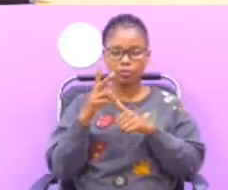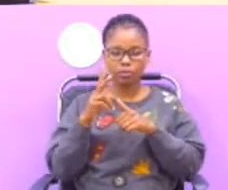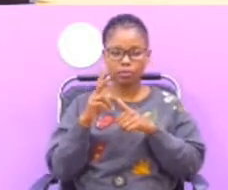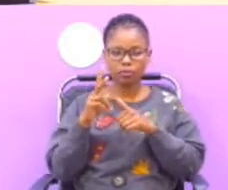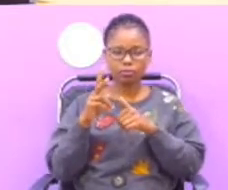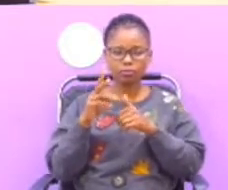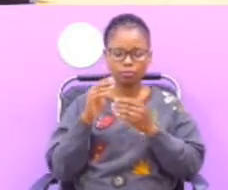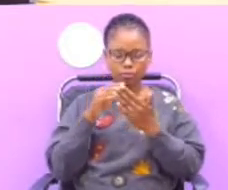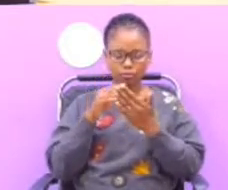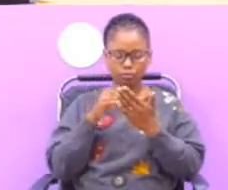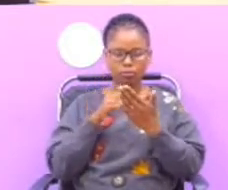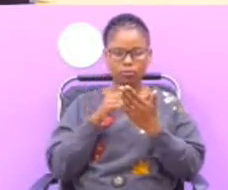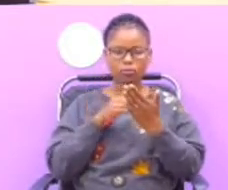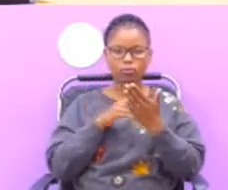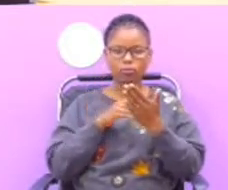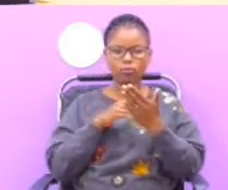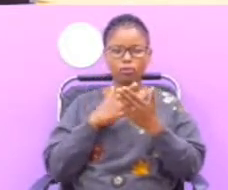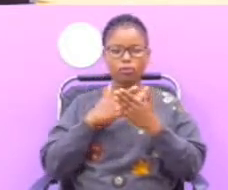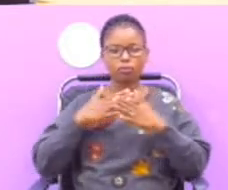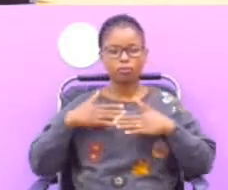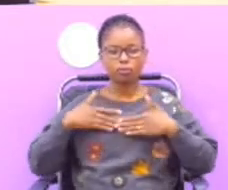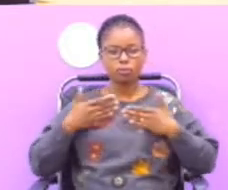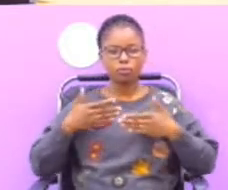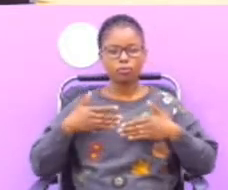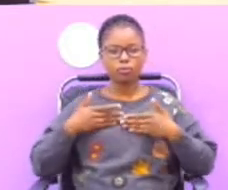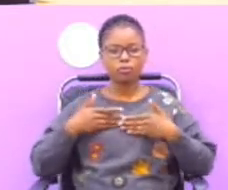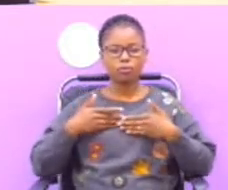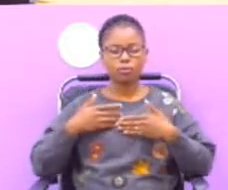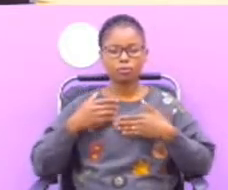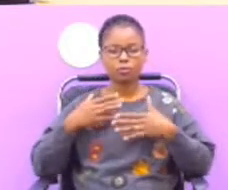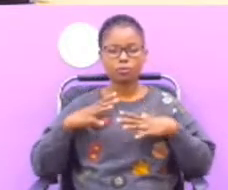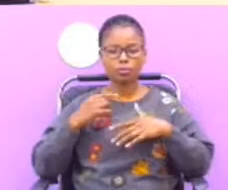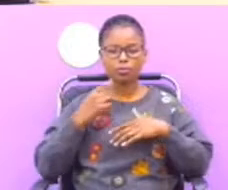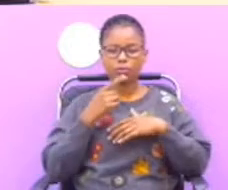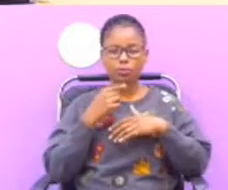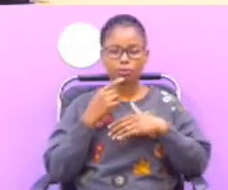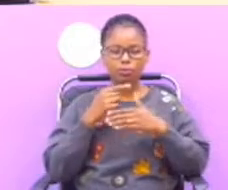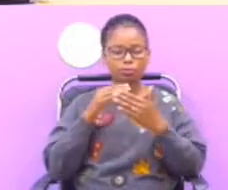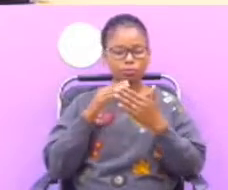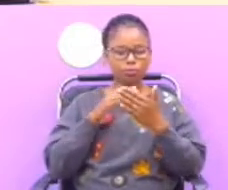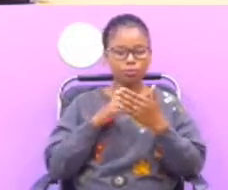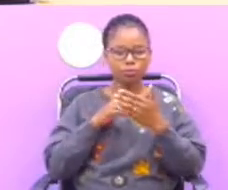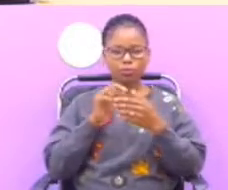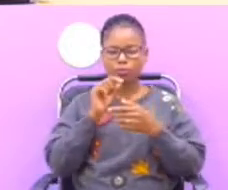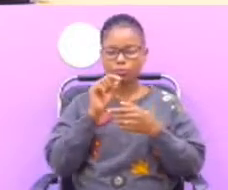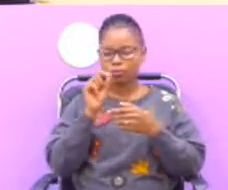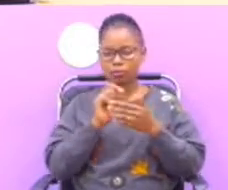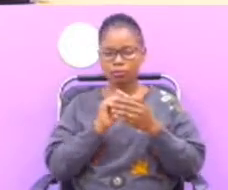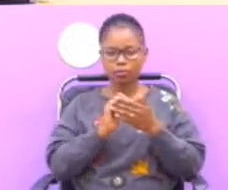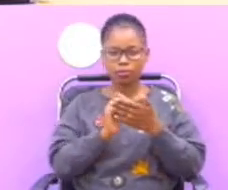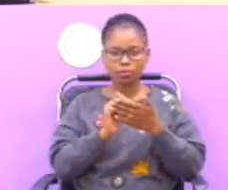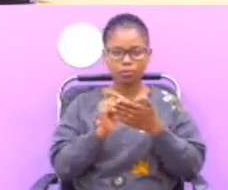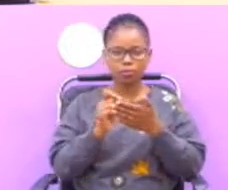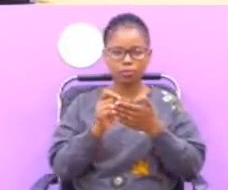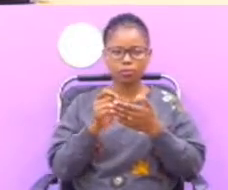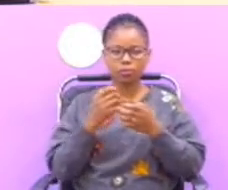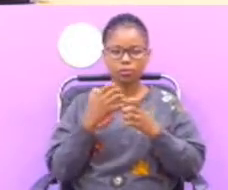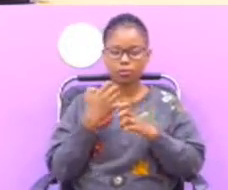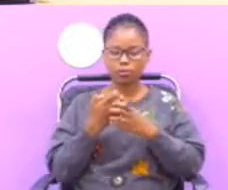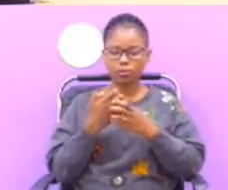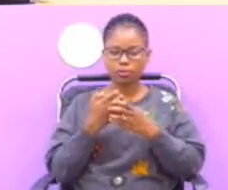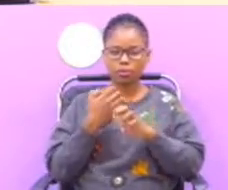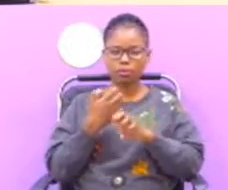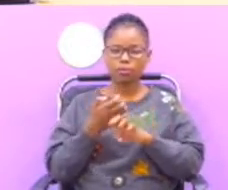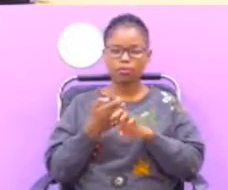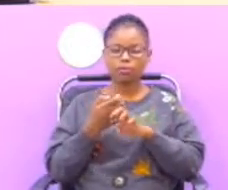yirato taidhirie. Na nigene tene ya dole moima na mego komenta wohoro wigie. Mahiga makiali ya merudhi goini